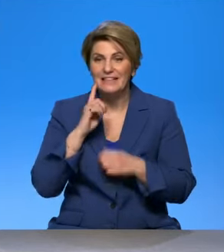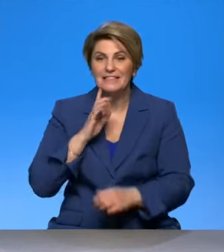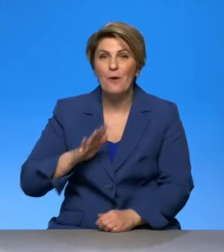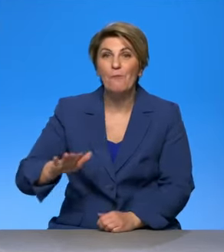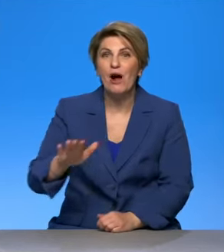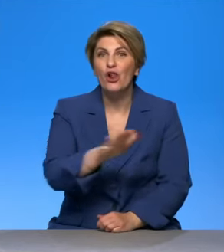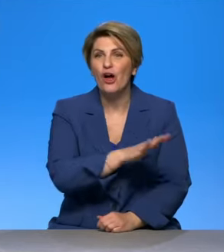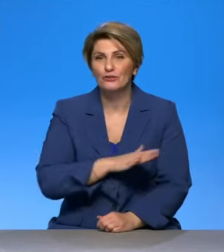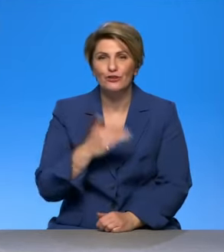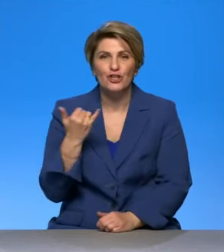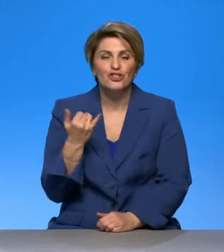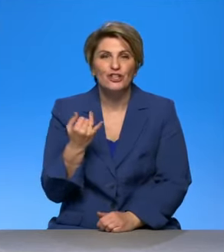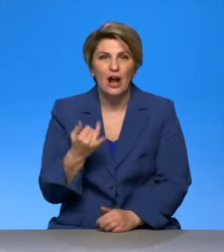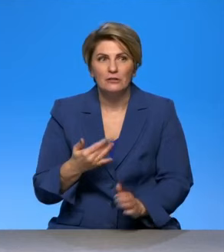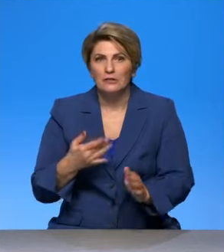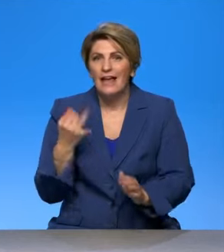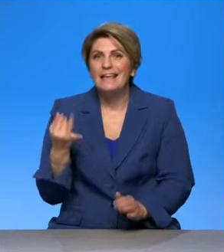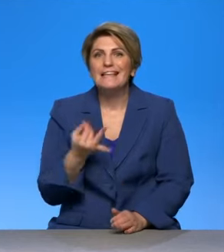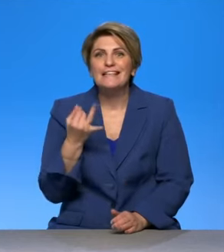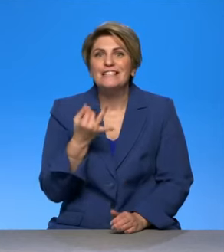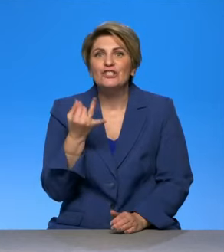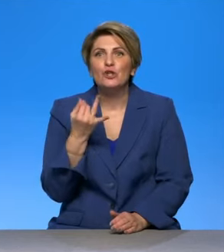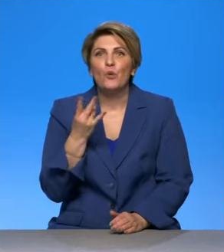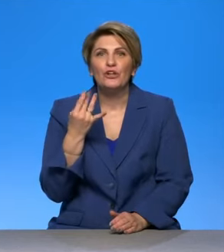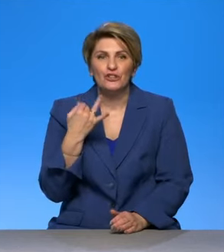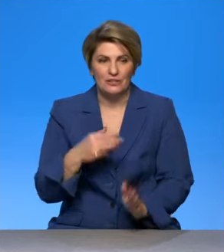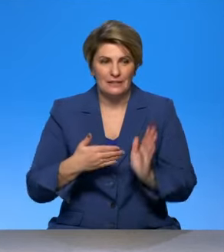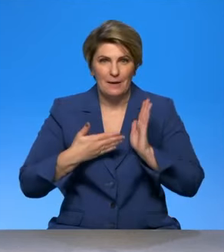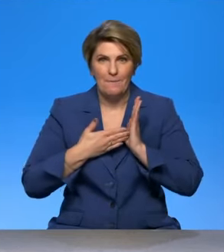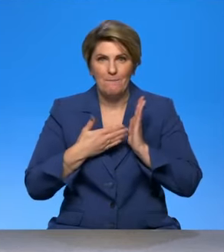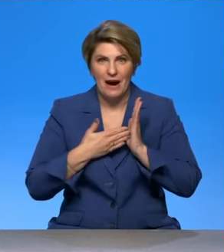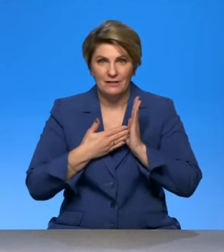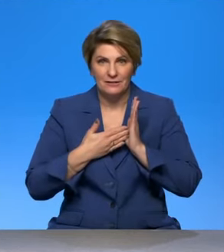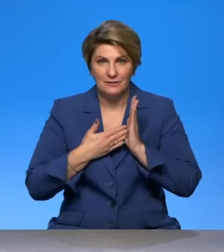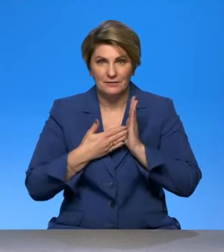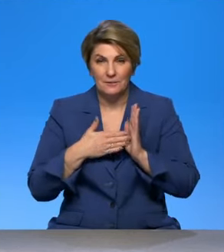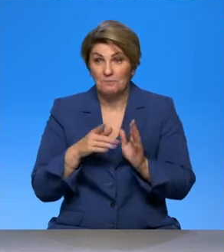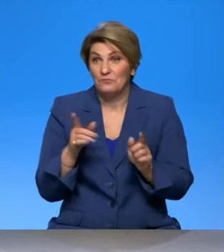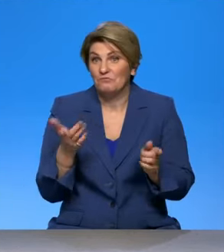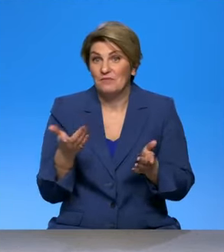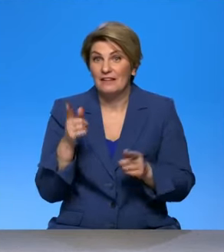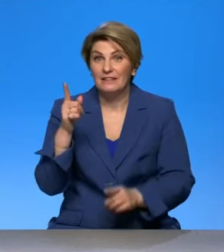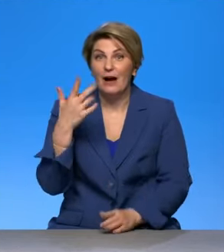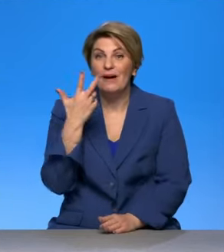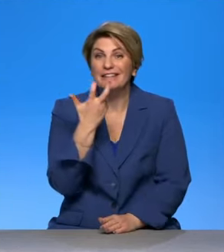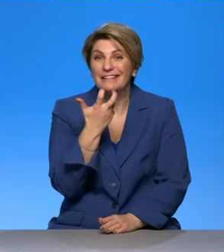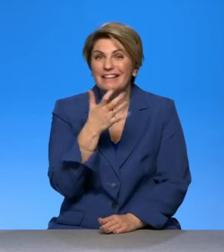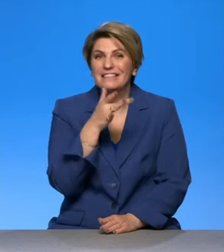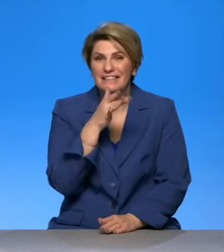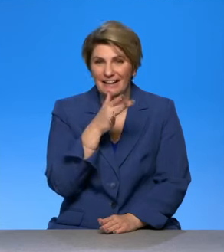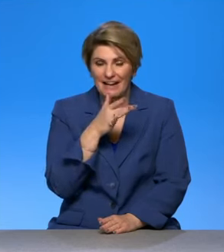исторического максимума. Это данные из самих Соединенных Штатов Америки. И что-то вот у них 300 лет капитализма